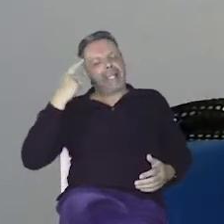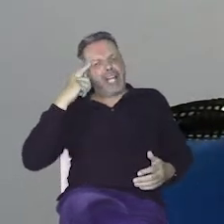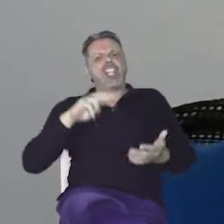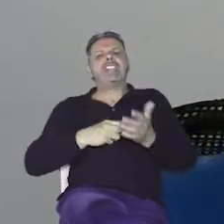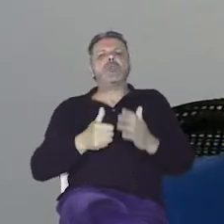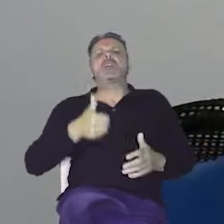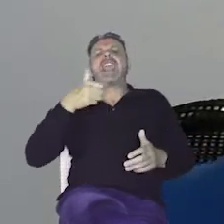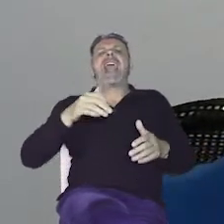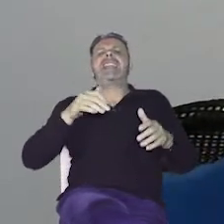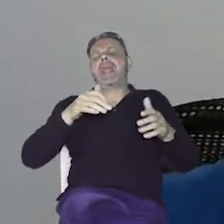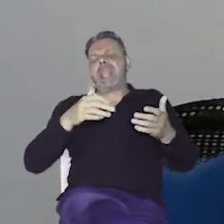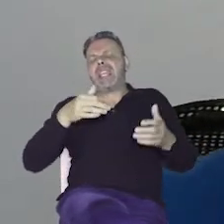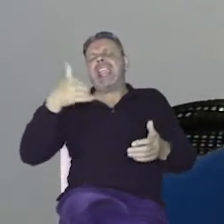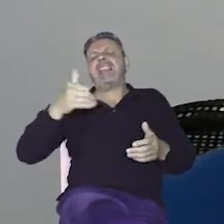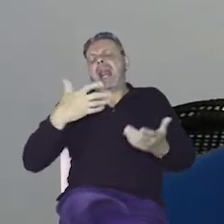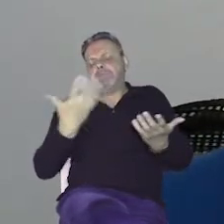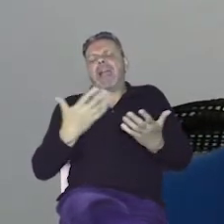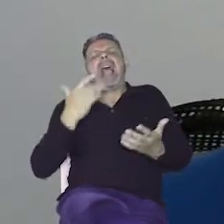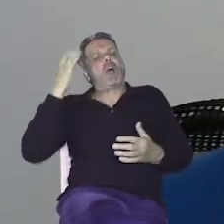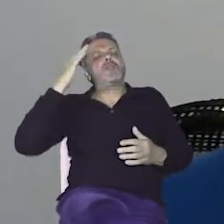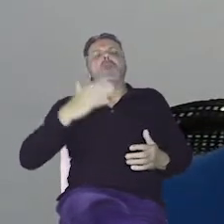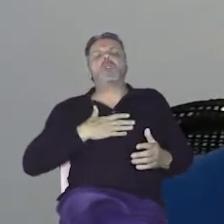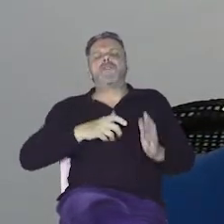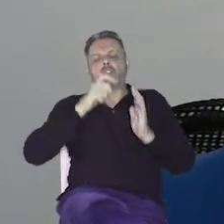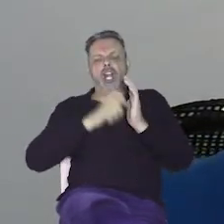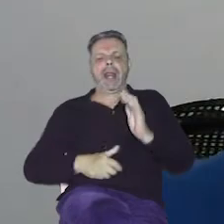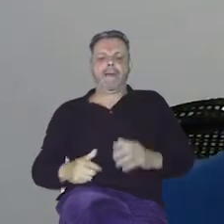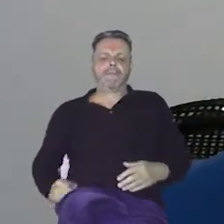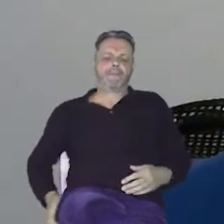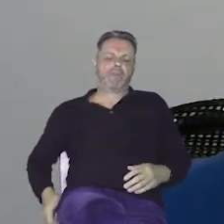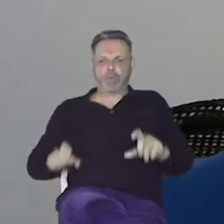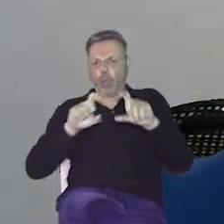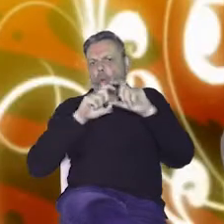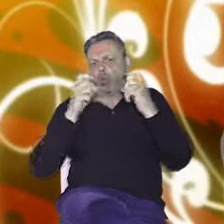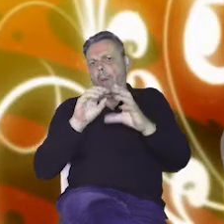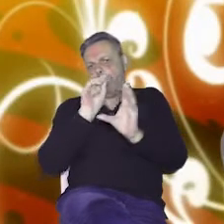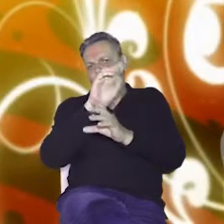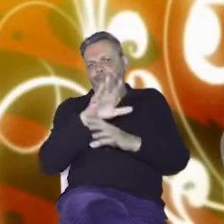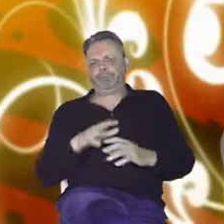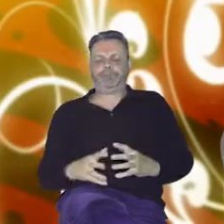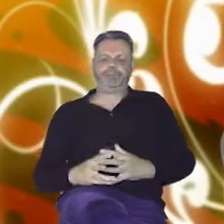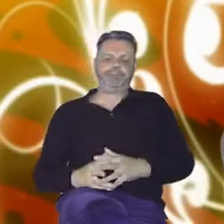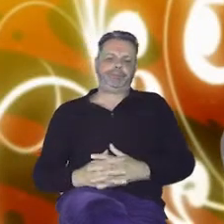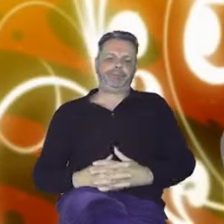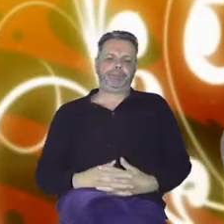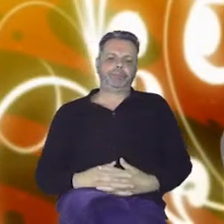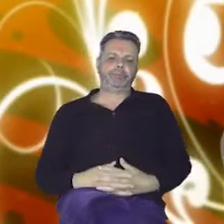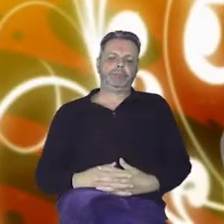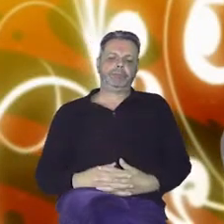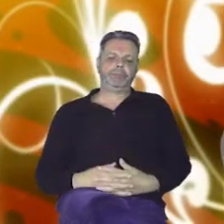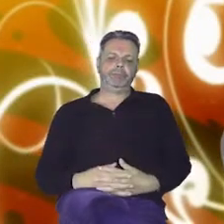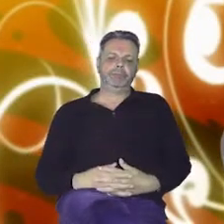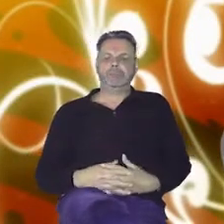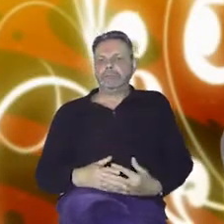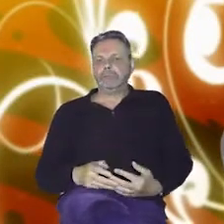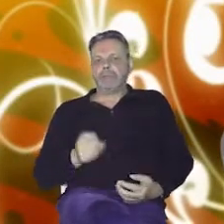kako zbrinuti svog člana. Hoćete li ostati još malo s nama da malo napravimo jedan break sa jednom reklamom